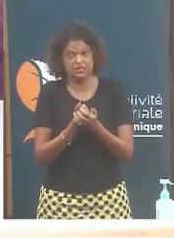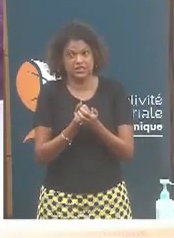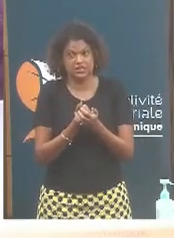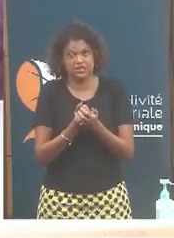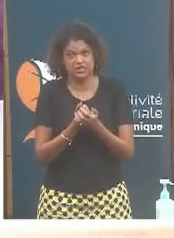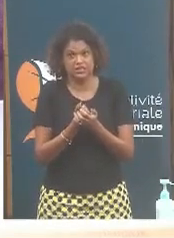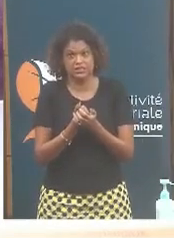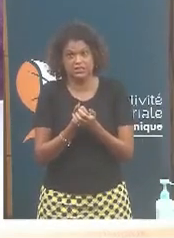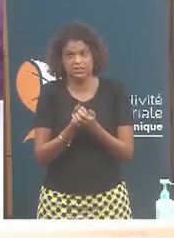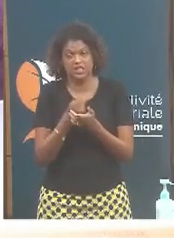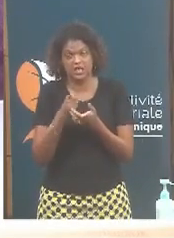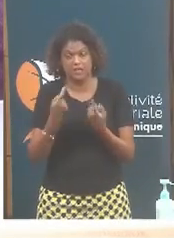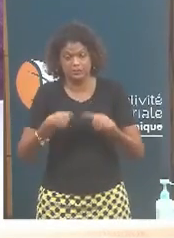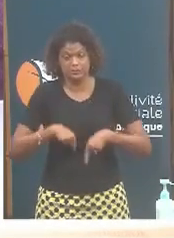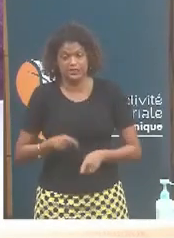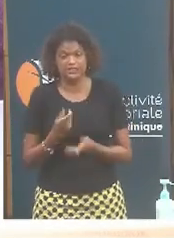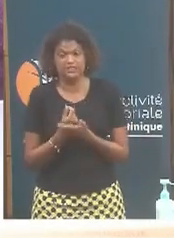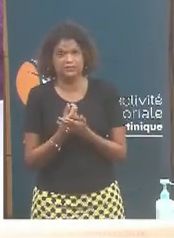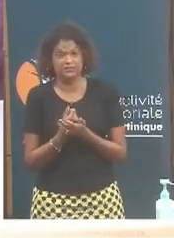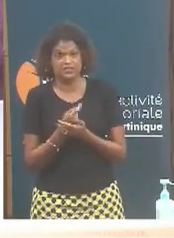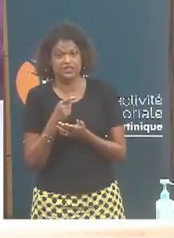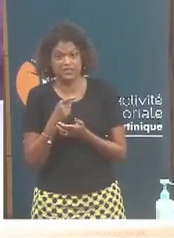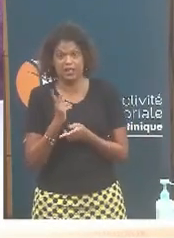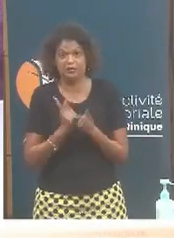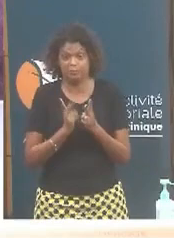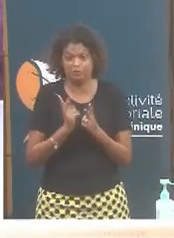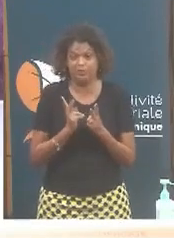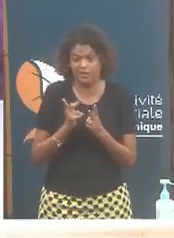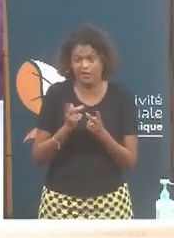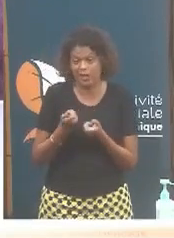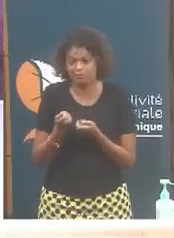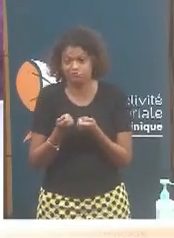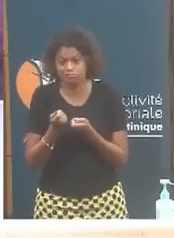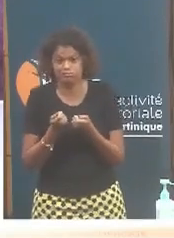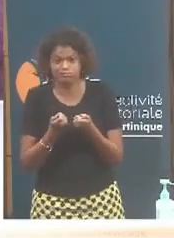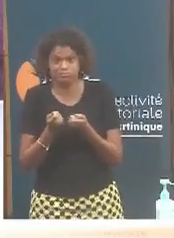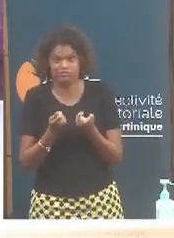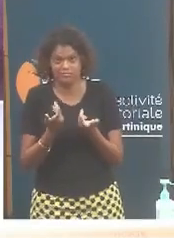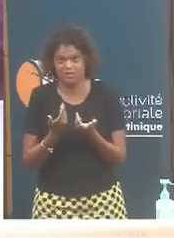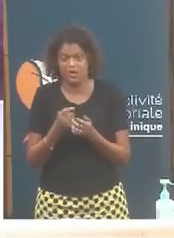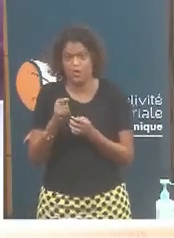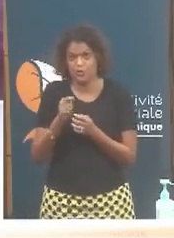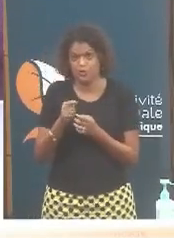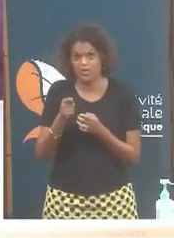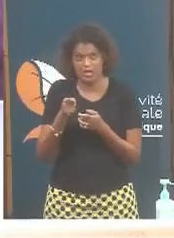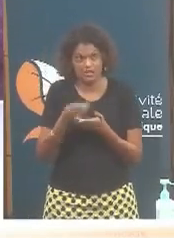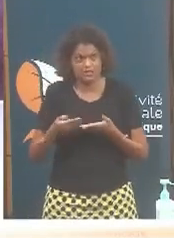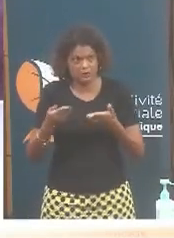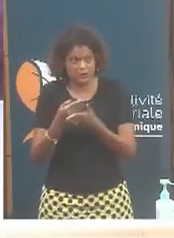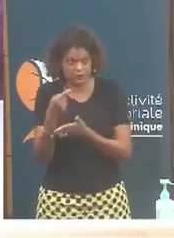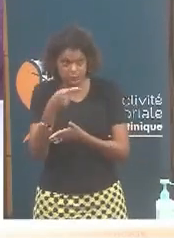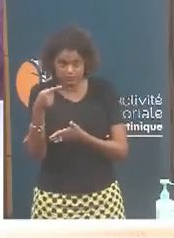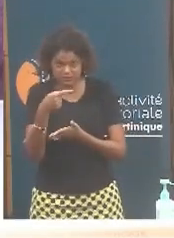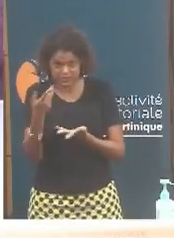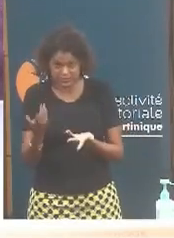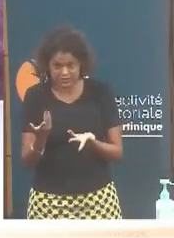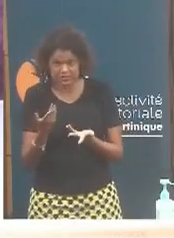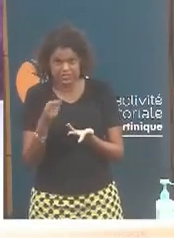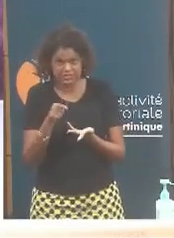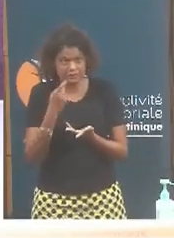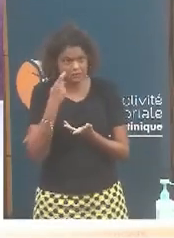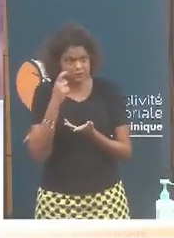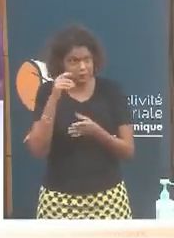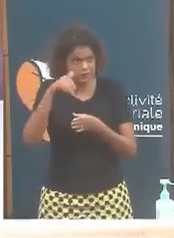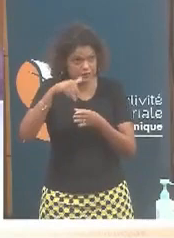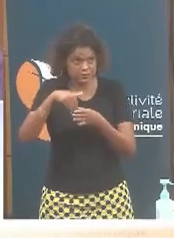l'embêter, le ministre des Finances était à la manœuvre là, parce qu'il est plus réaliste, voire pessimiste, et je vois que le pessimisme est décrit,